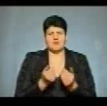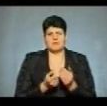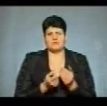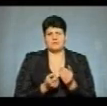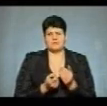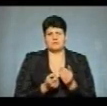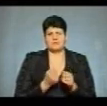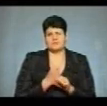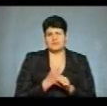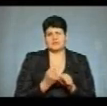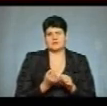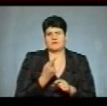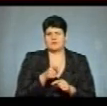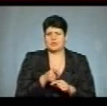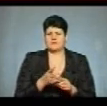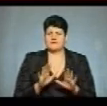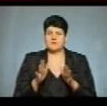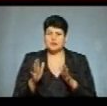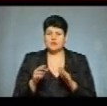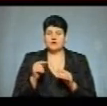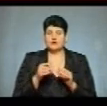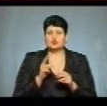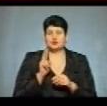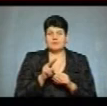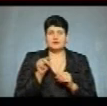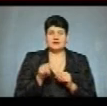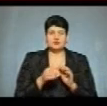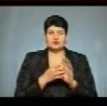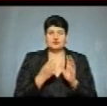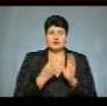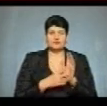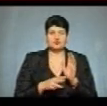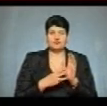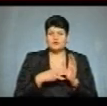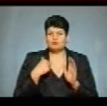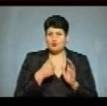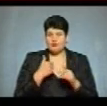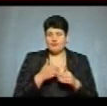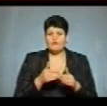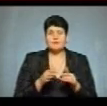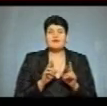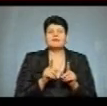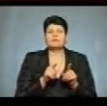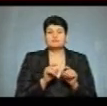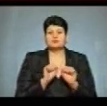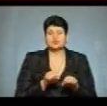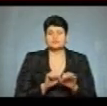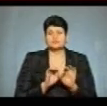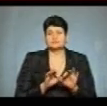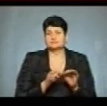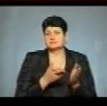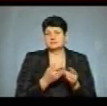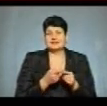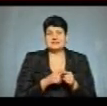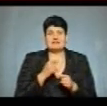таких випадків. Тролейбус 1998 року випуску. Як ви можете охарактеризувати